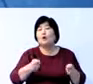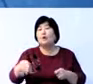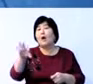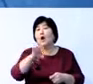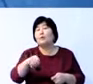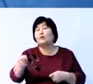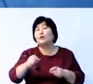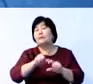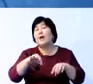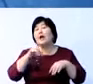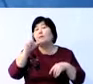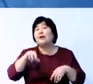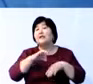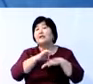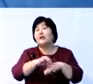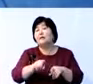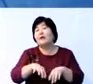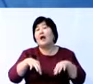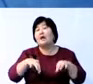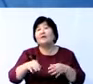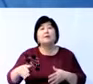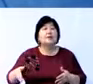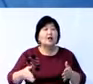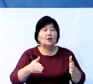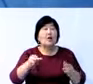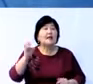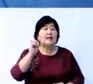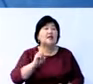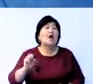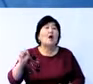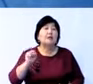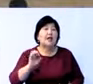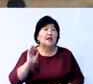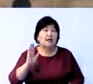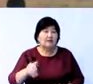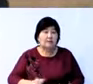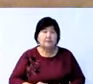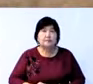областного управления пассажирского транспорта и автомобильных дорог Ержан Абдихалыков.